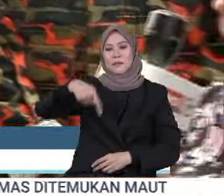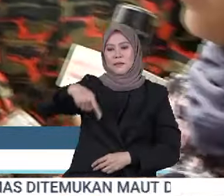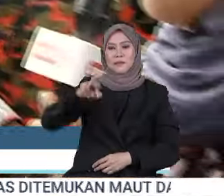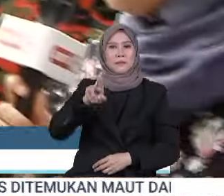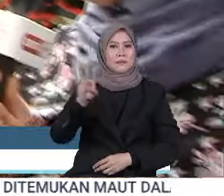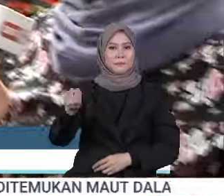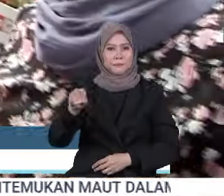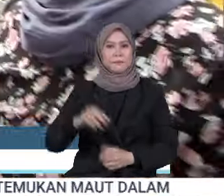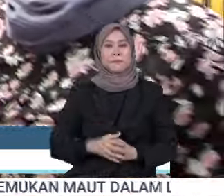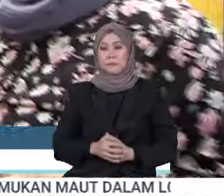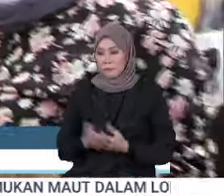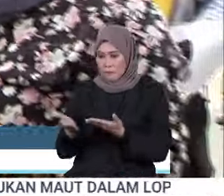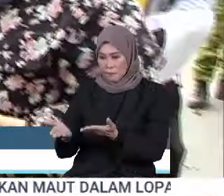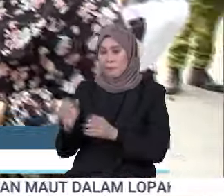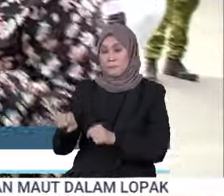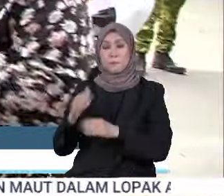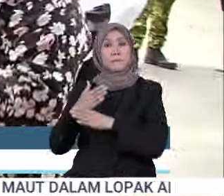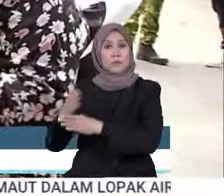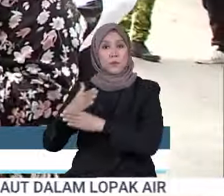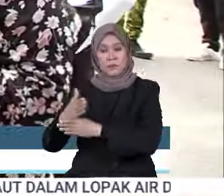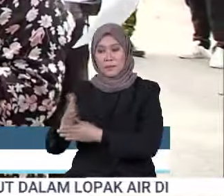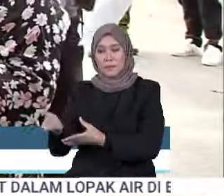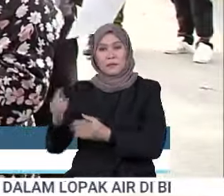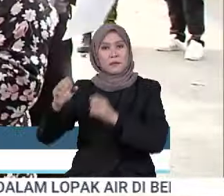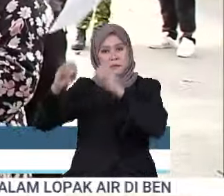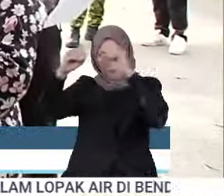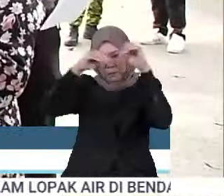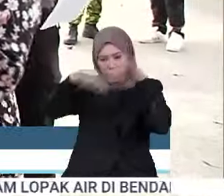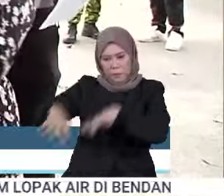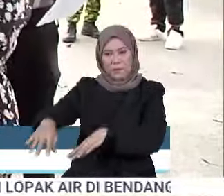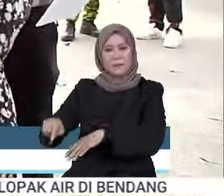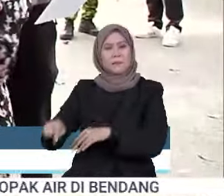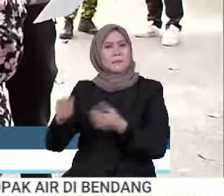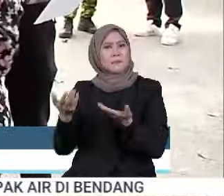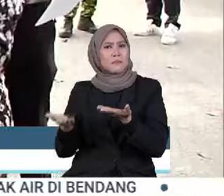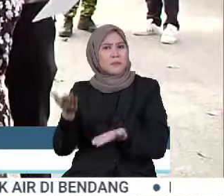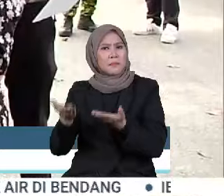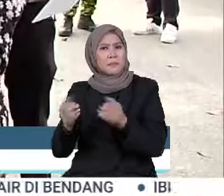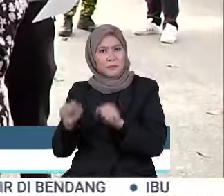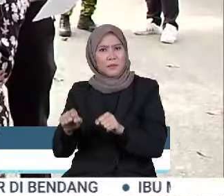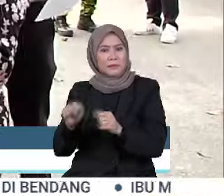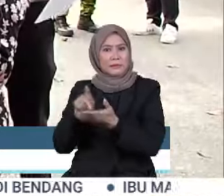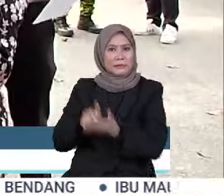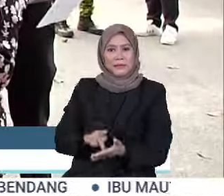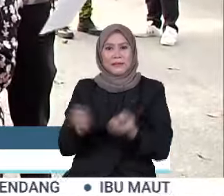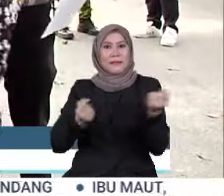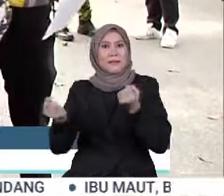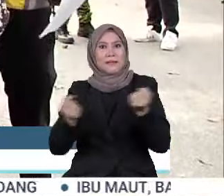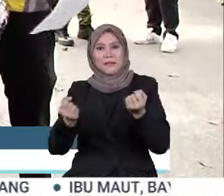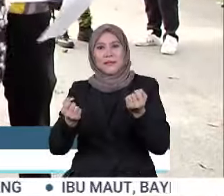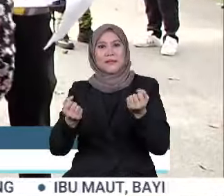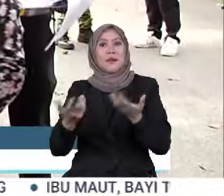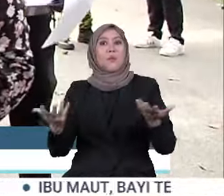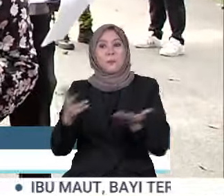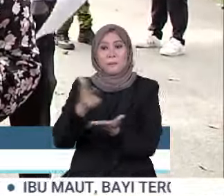y Tuan mungkin Tuan boleh kongsi Adakah runtuhan ini juga turut mengakibatkan ataupun memberi kesan kepada kenderaan dan juga sebagainya di